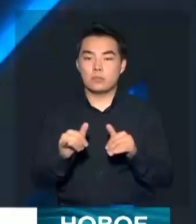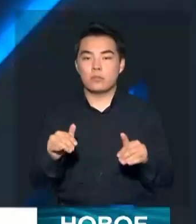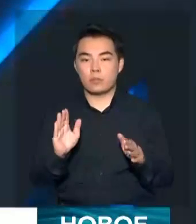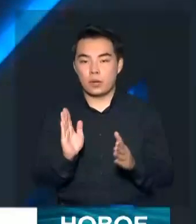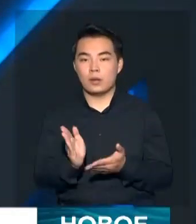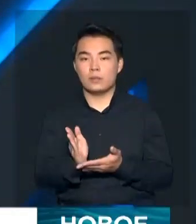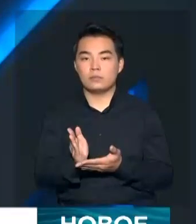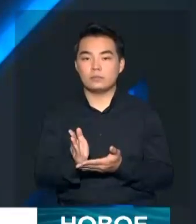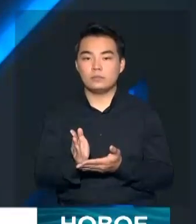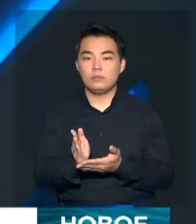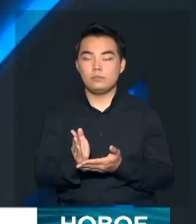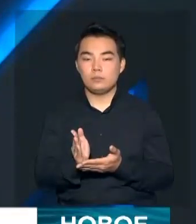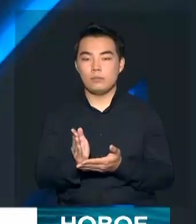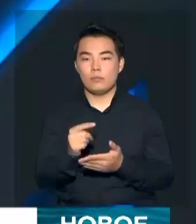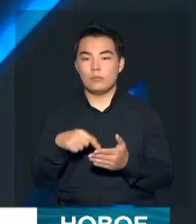Касым-Жомарт Токаев сказал, что